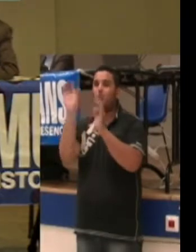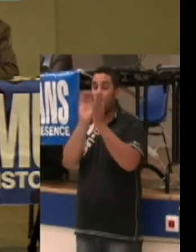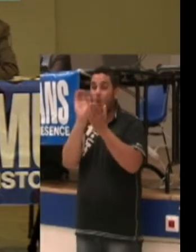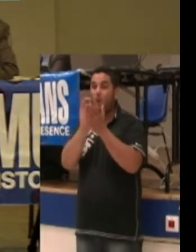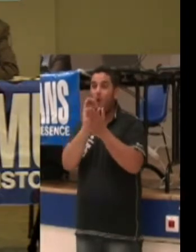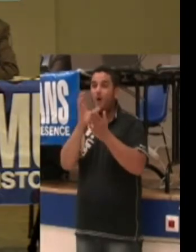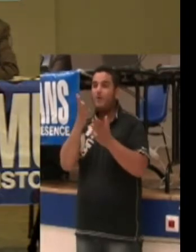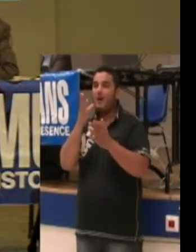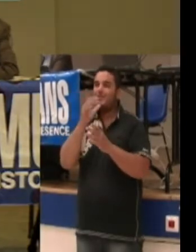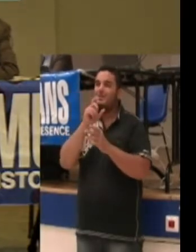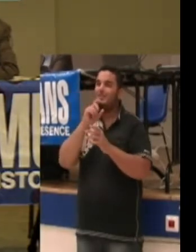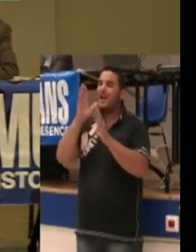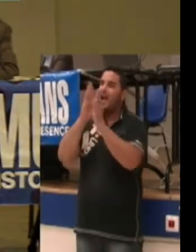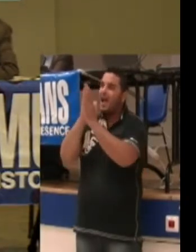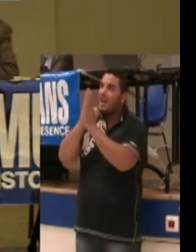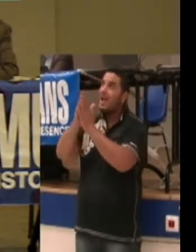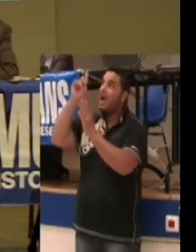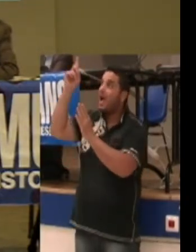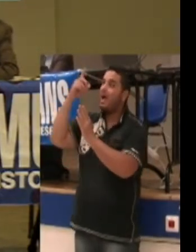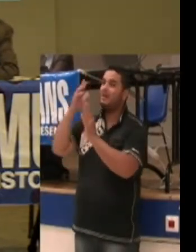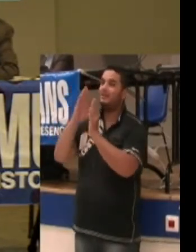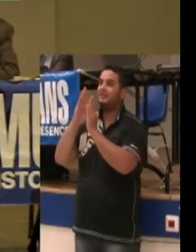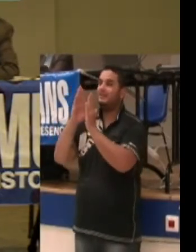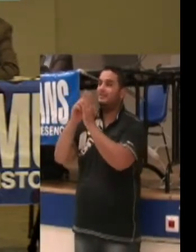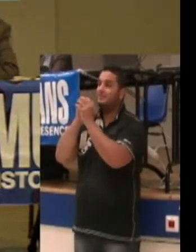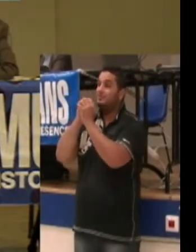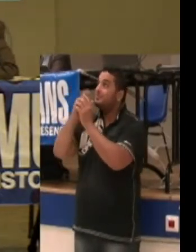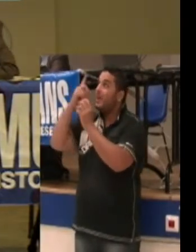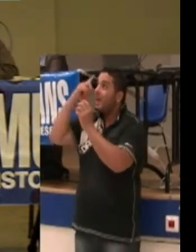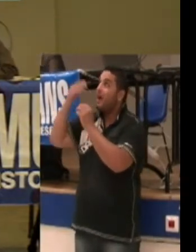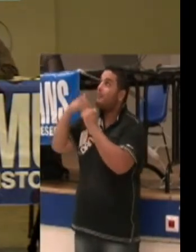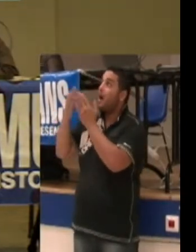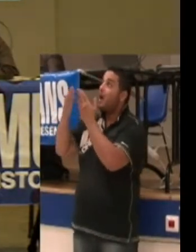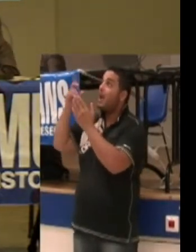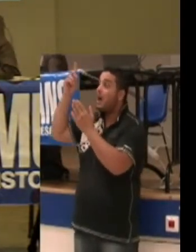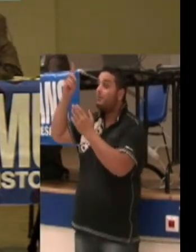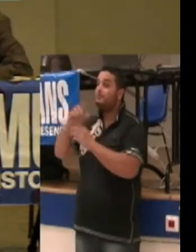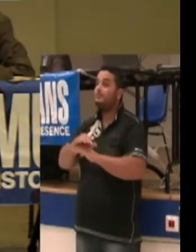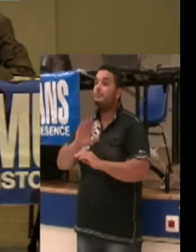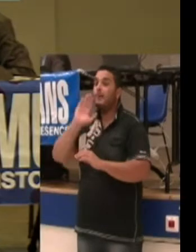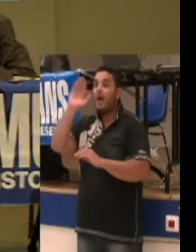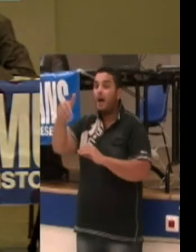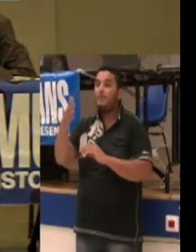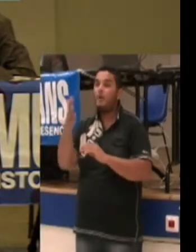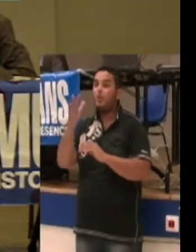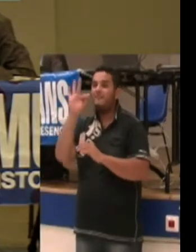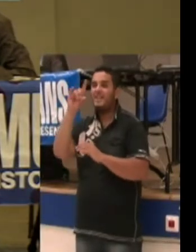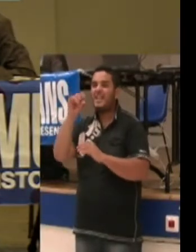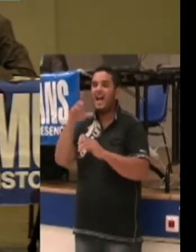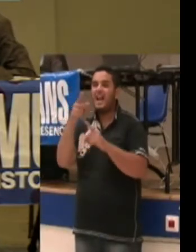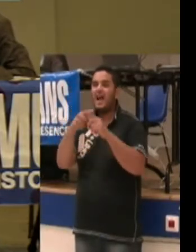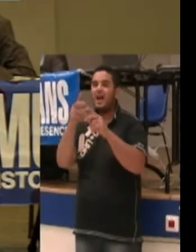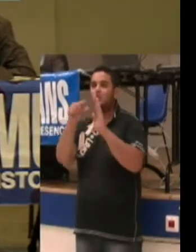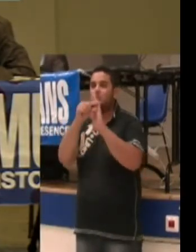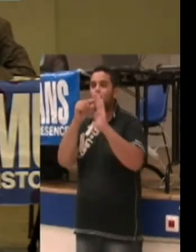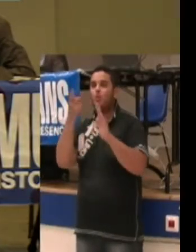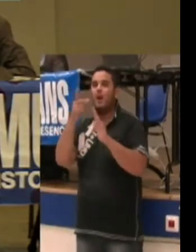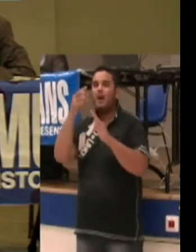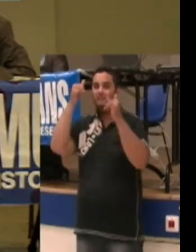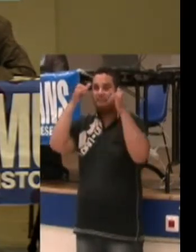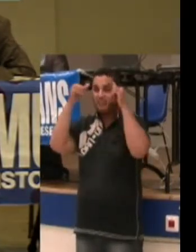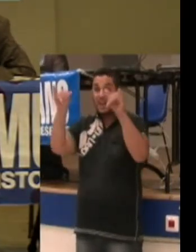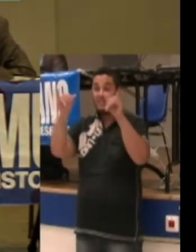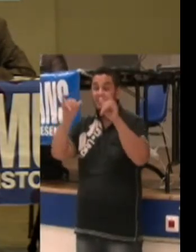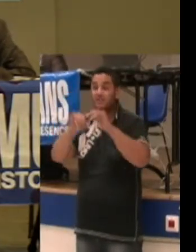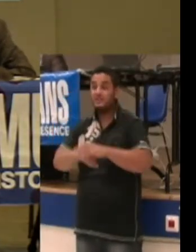Iyaka na'budu wa iyaka nasta'in. Ok? Juste après le Fatiha, vous avez quoi? Vous avez Sourate Al-Baqarah. Ok? Dans Sourate Al-Baqarah,